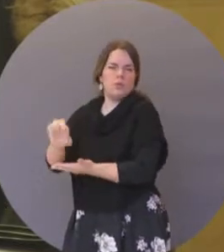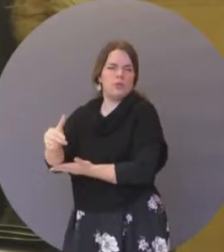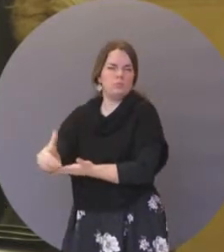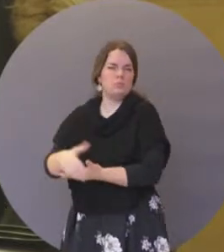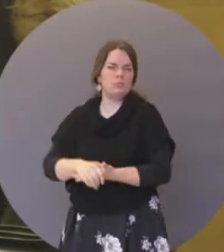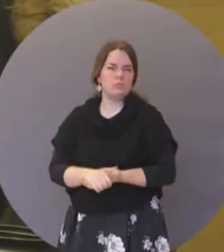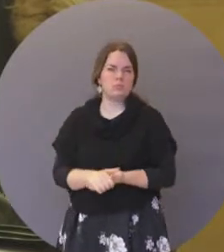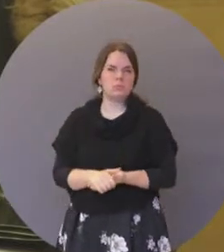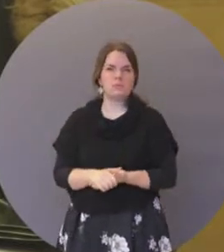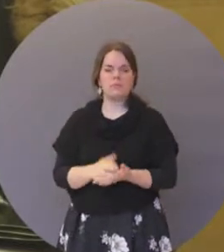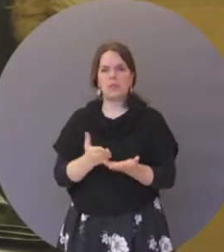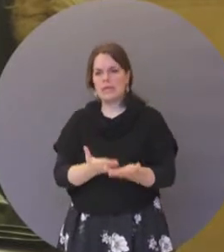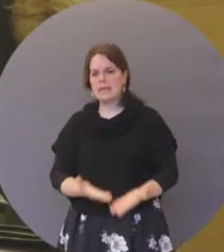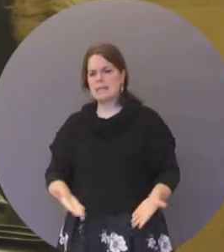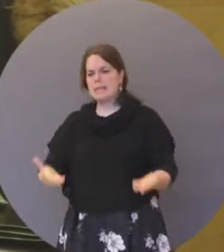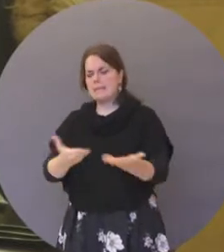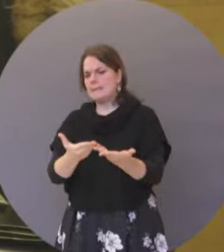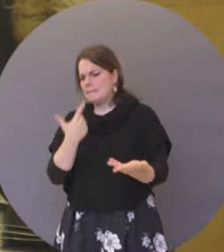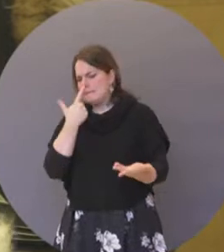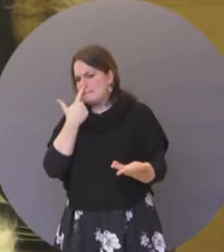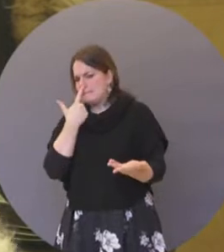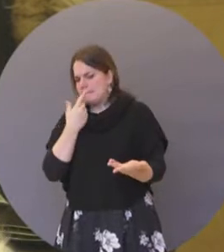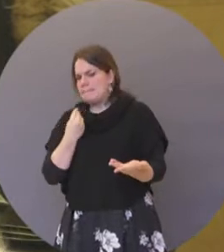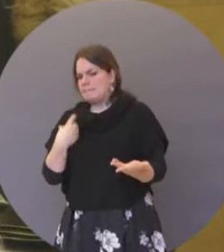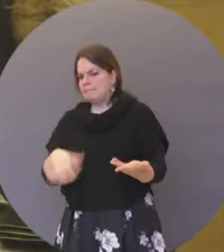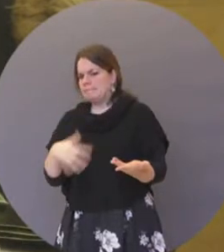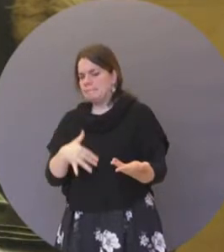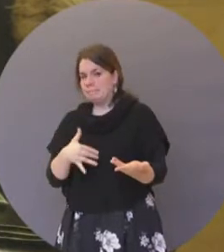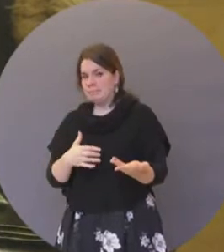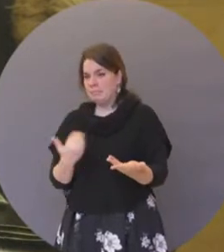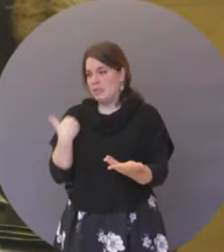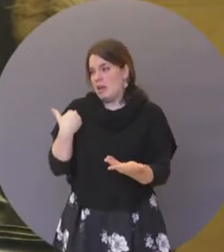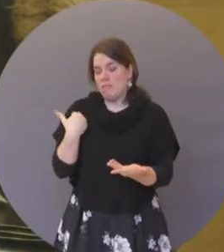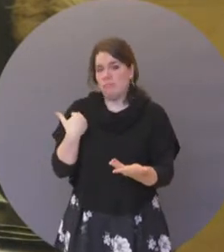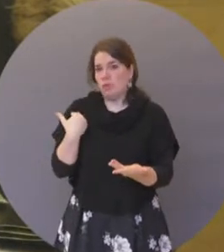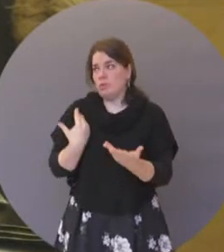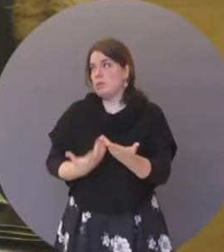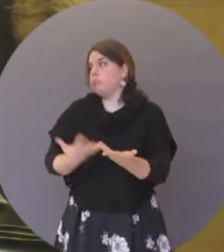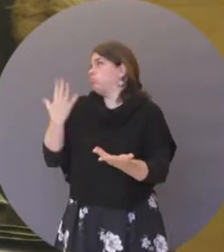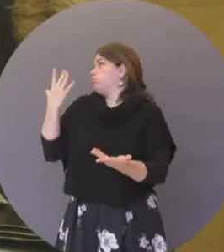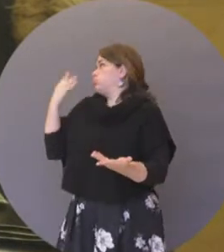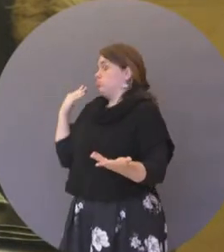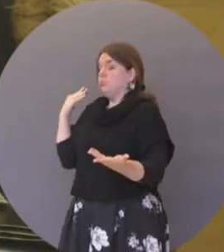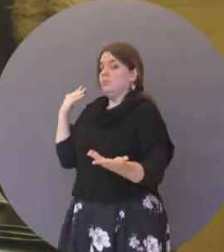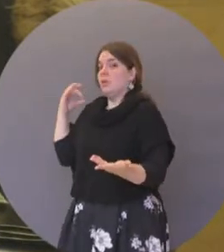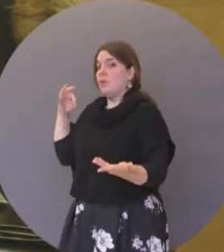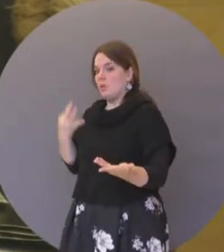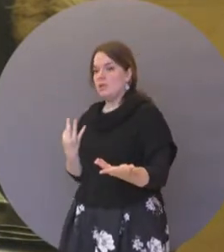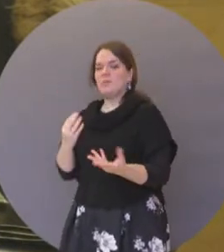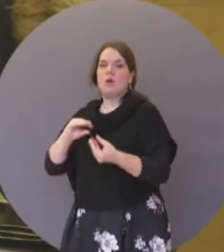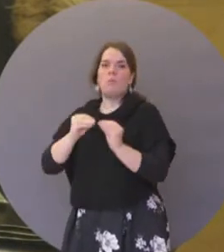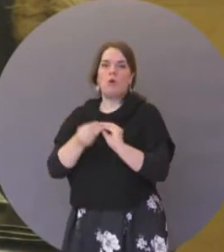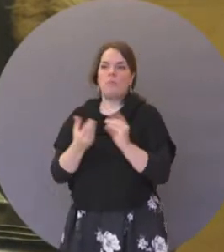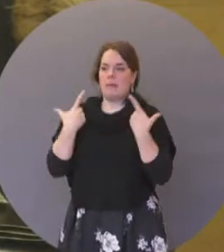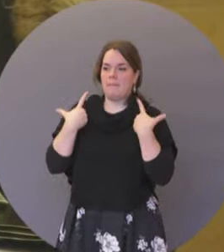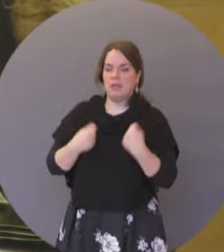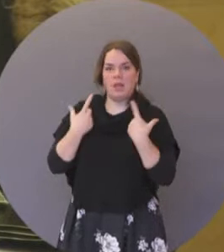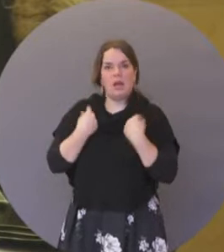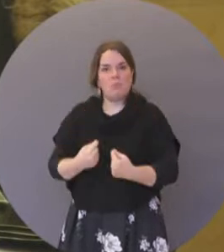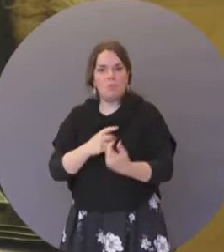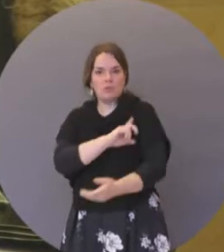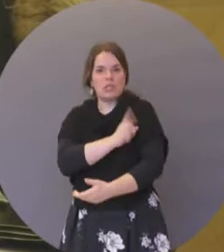attire le regard sur un phénomène qui ne date pas d'hier la précarité énergétique est une problématique structurelle